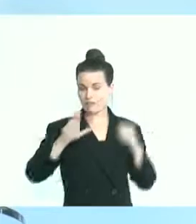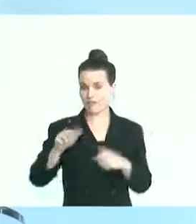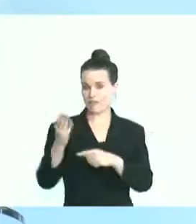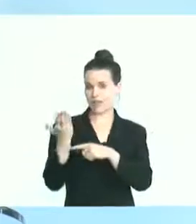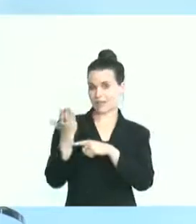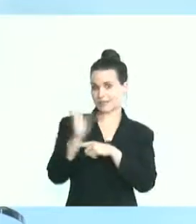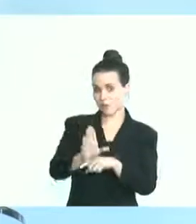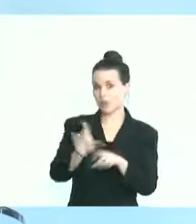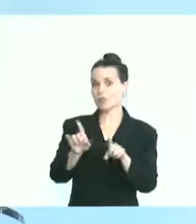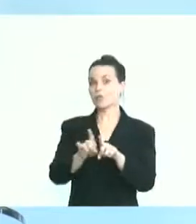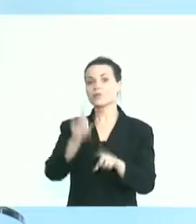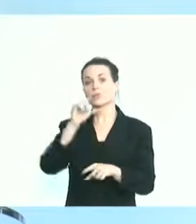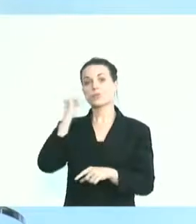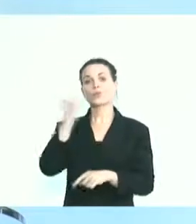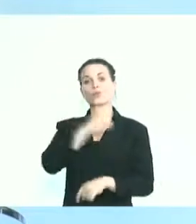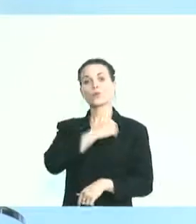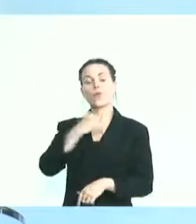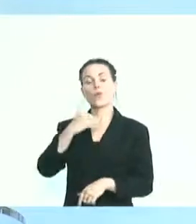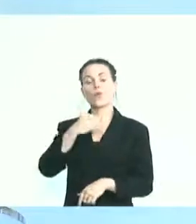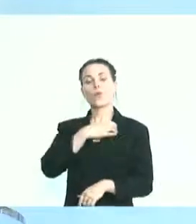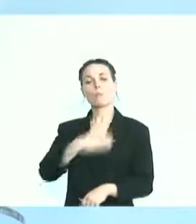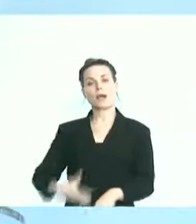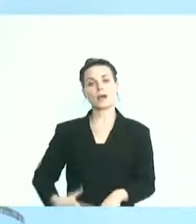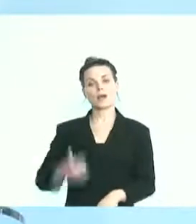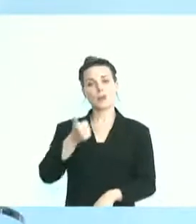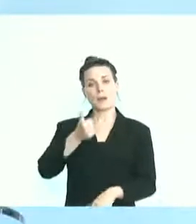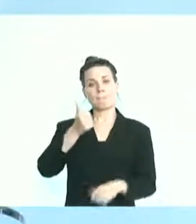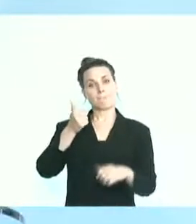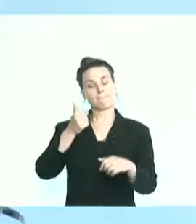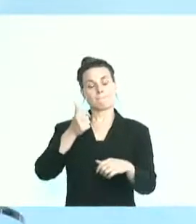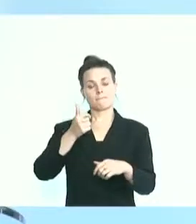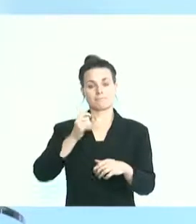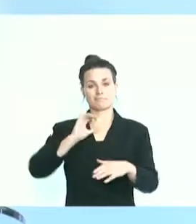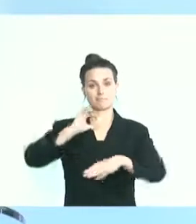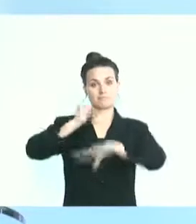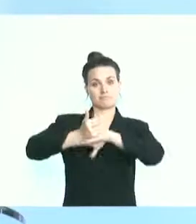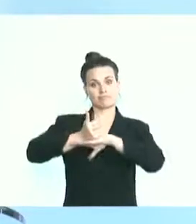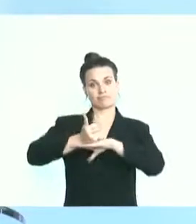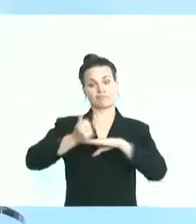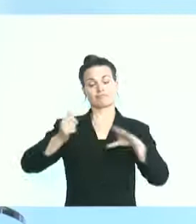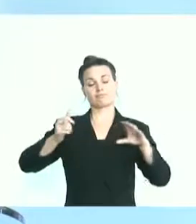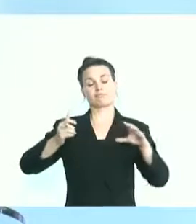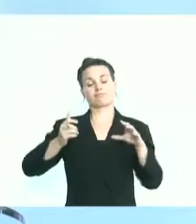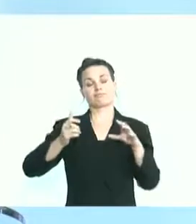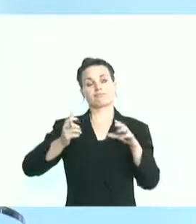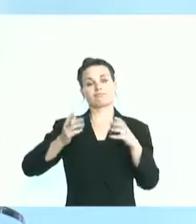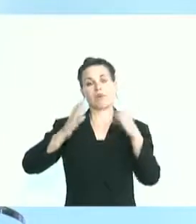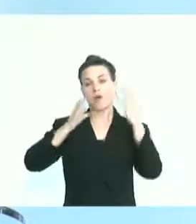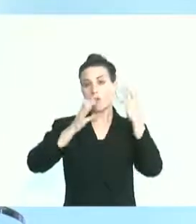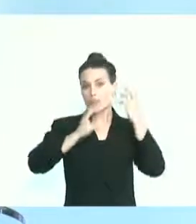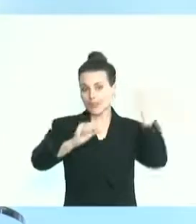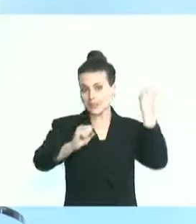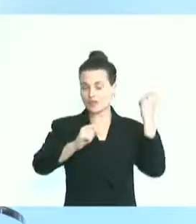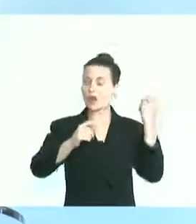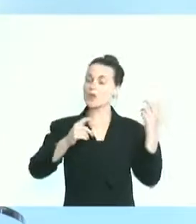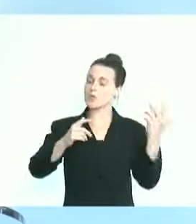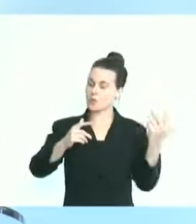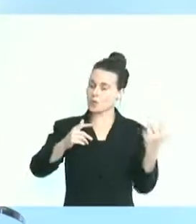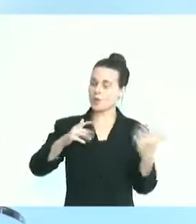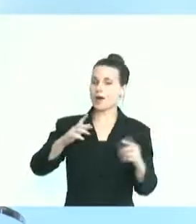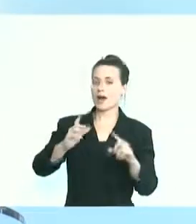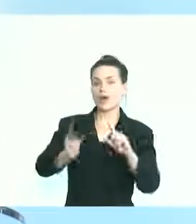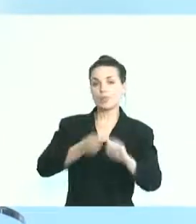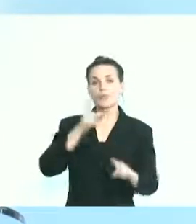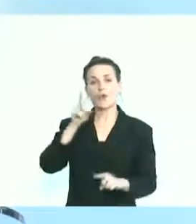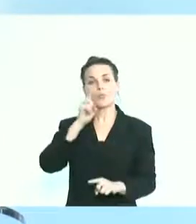sont absolument primordiaux. Parce que c'est d'abord des témoignages humains, des témoignages de bouts de vie partagés, mais